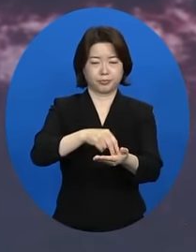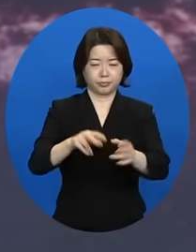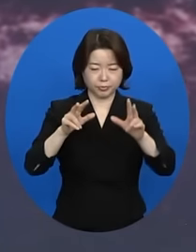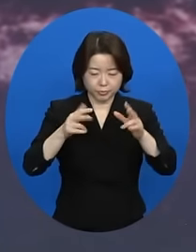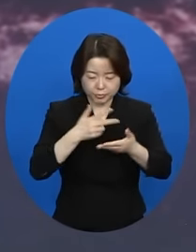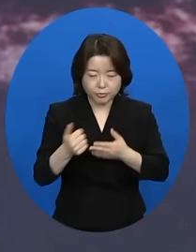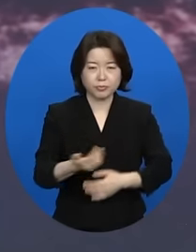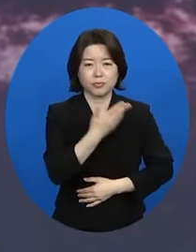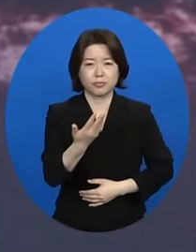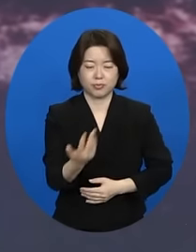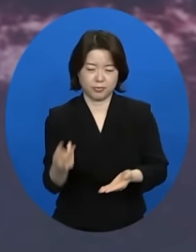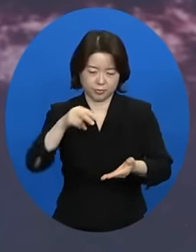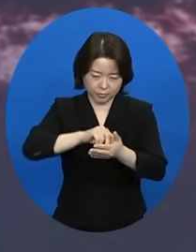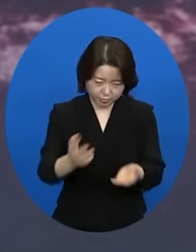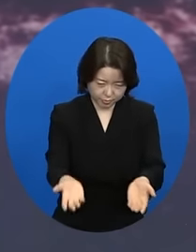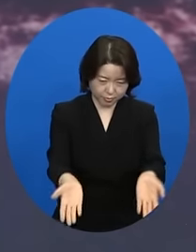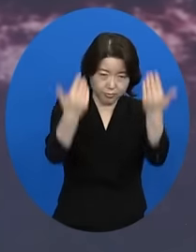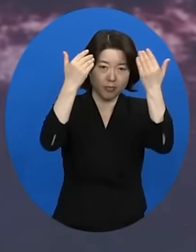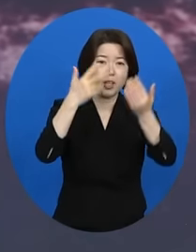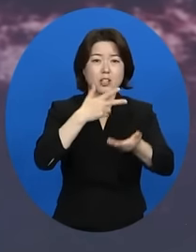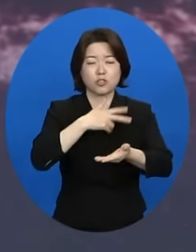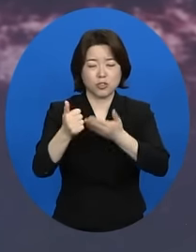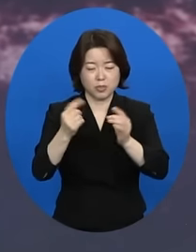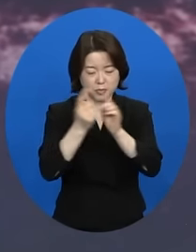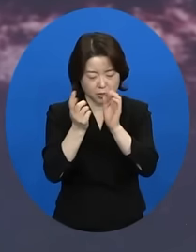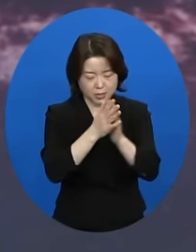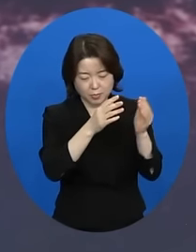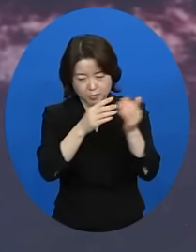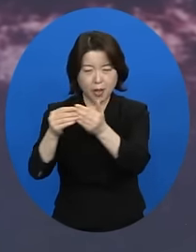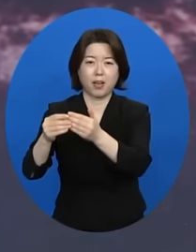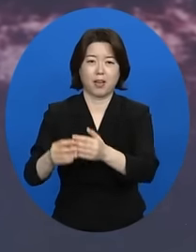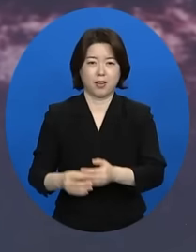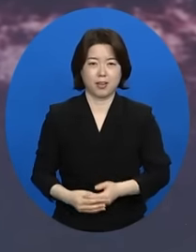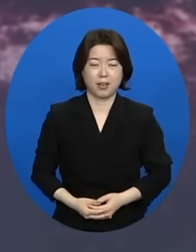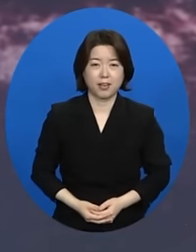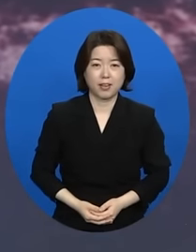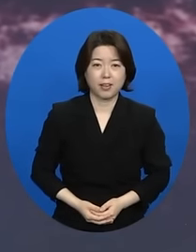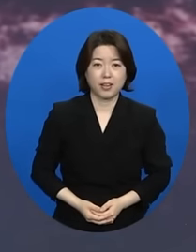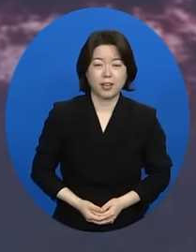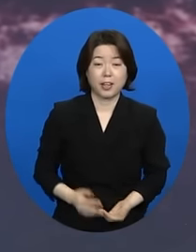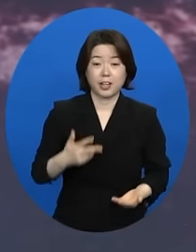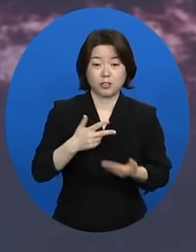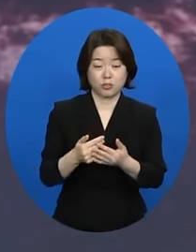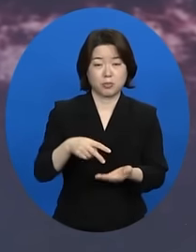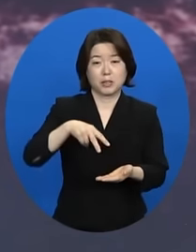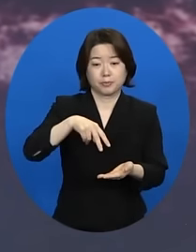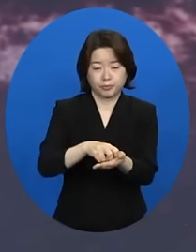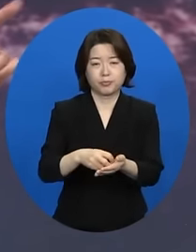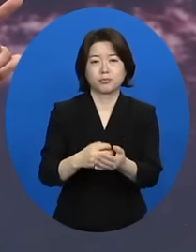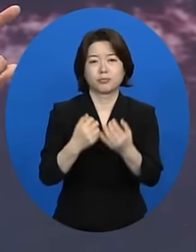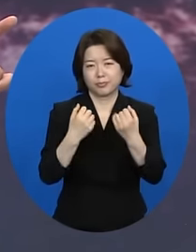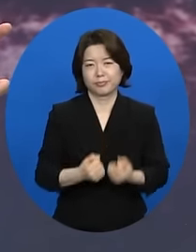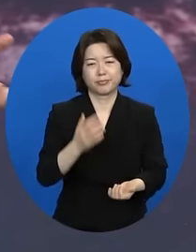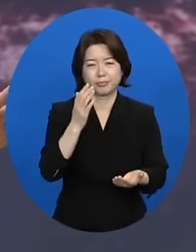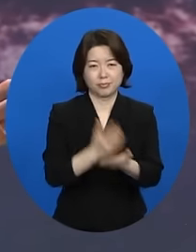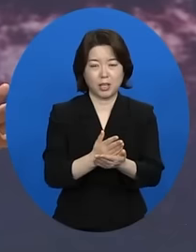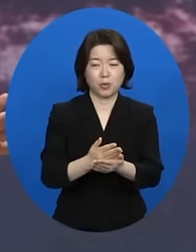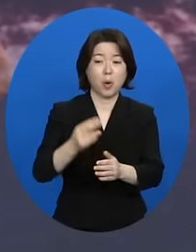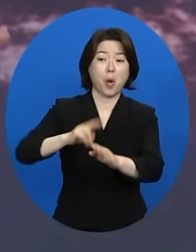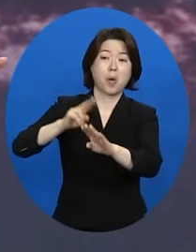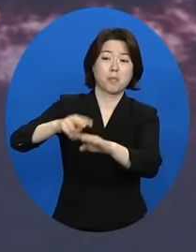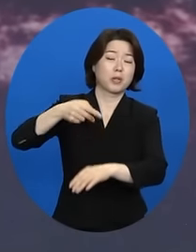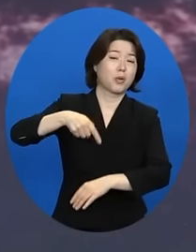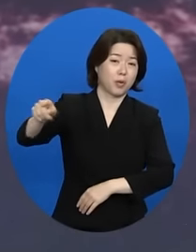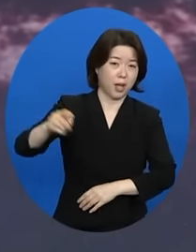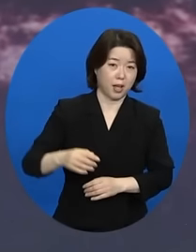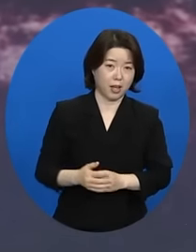여러분들을 일으키시고 친히 인도하실 것입니다. 그래서 주저앉지 말라라고 그리고 베델로 올라가라고 아까 말씀드린